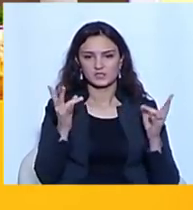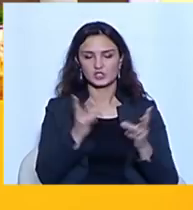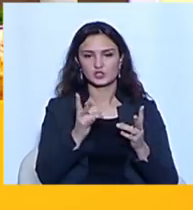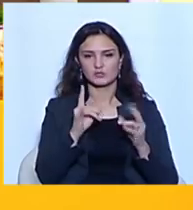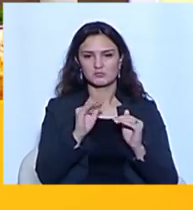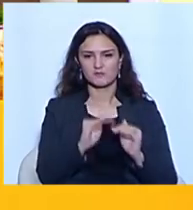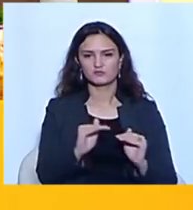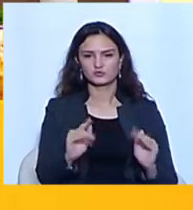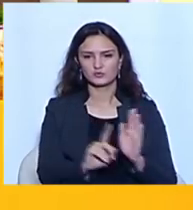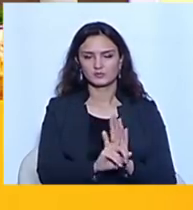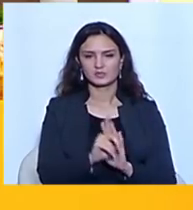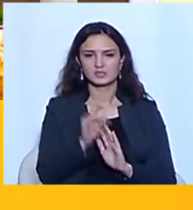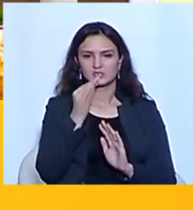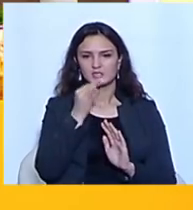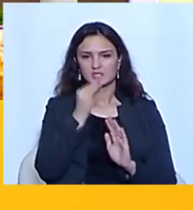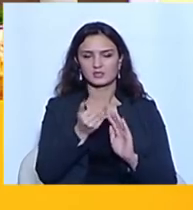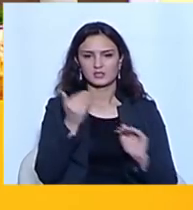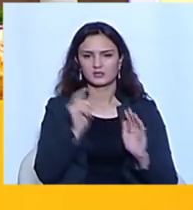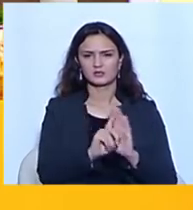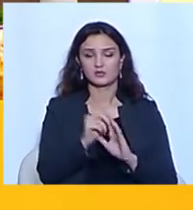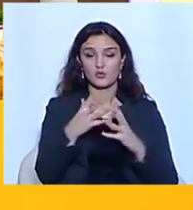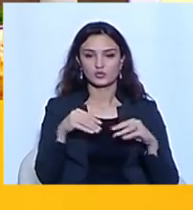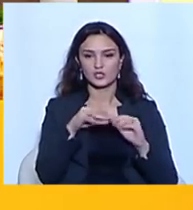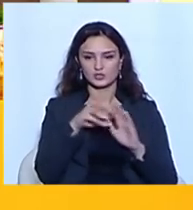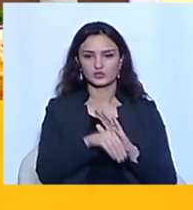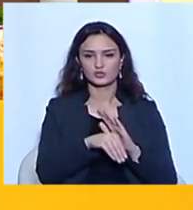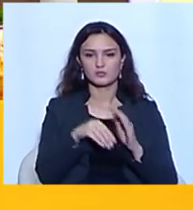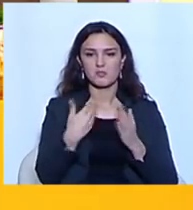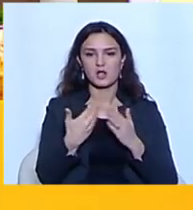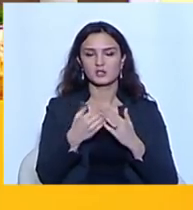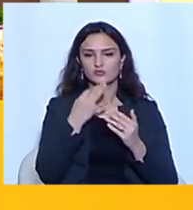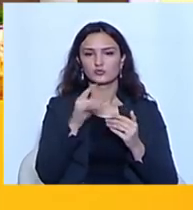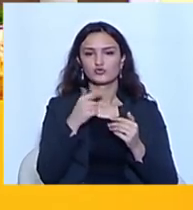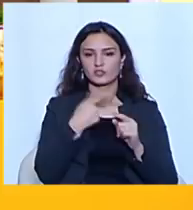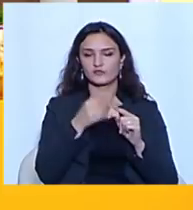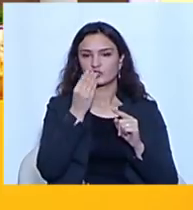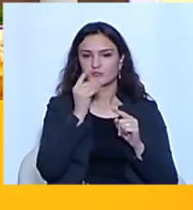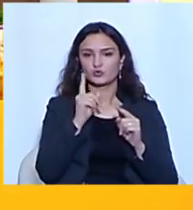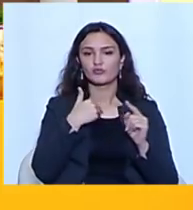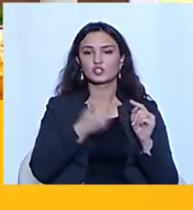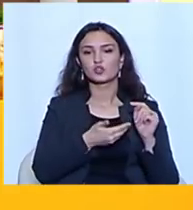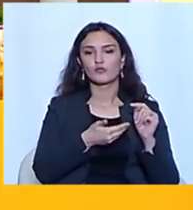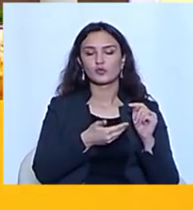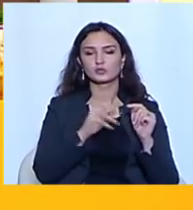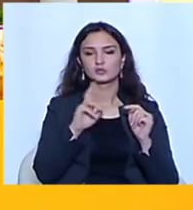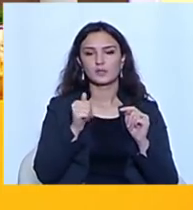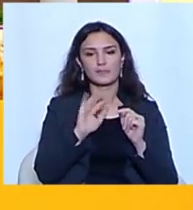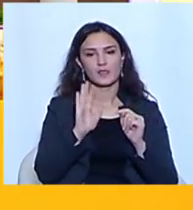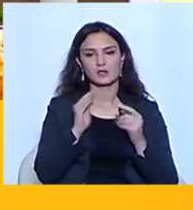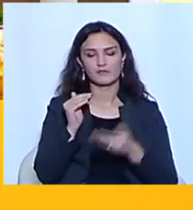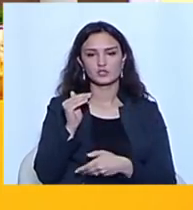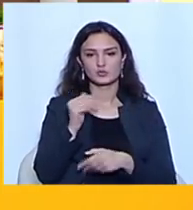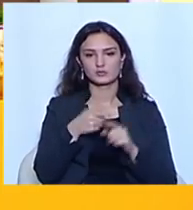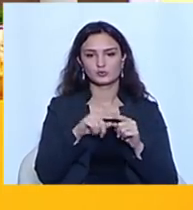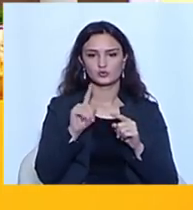საჭიროა ბავშვობიდანვე, ძალიან ადრეული ასაკიდანვე, ოჯახში მივცეთ მაგალითი, რომ ჩვენ ვჭამთ იმისათვის, რომ ვიცხოვროთ და არა